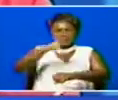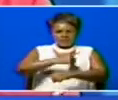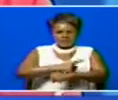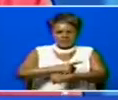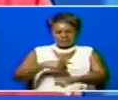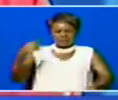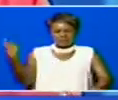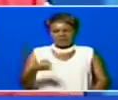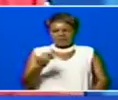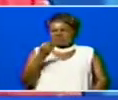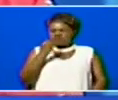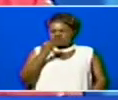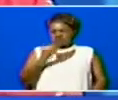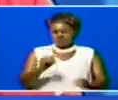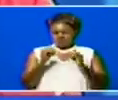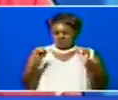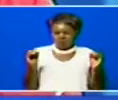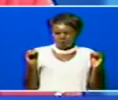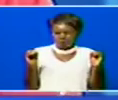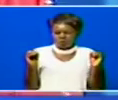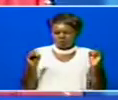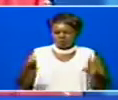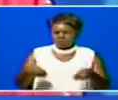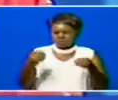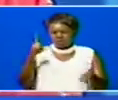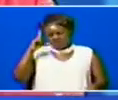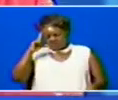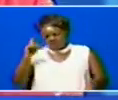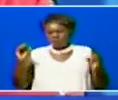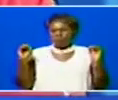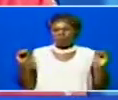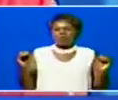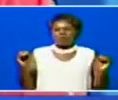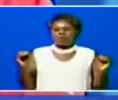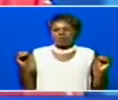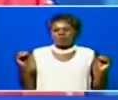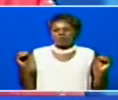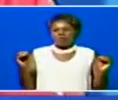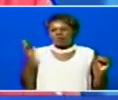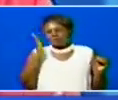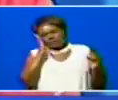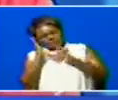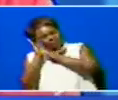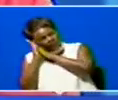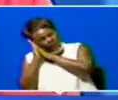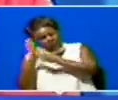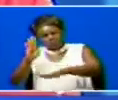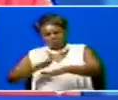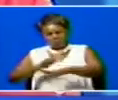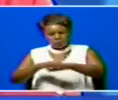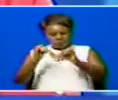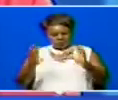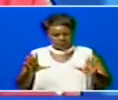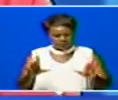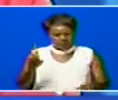Kila siku. Chakula unanyimwa, haupewi malazi, haupewi mali, haulali vizuri.